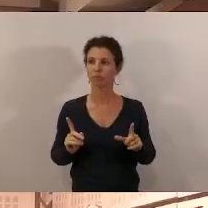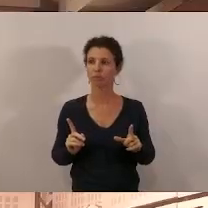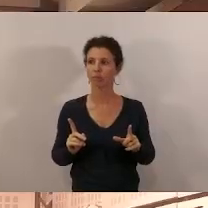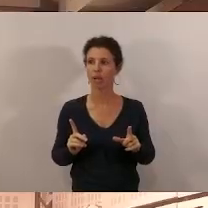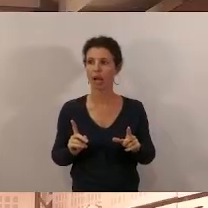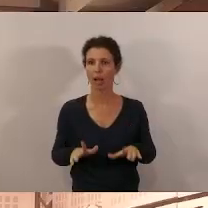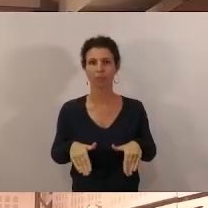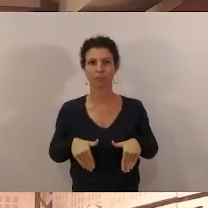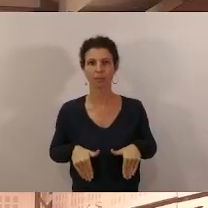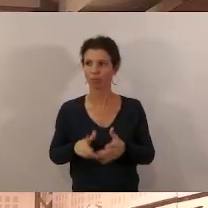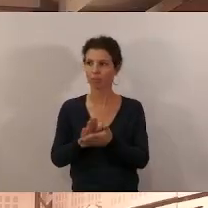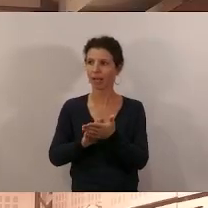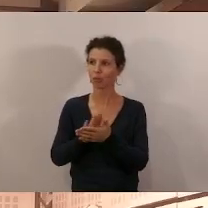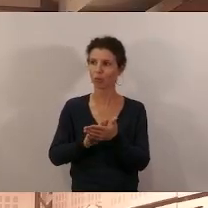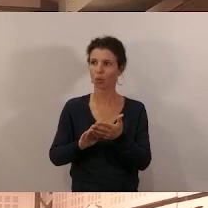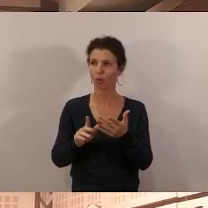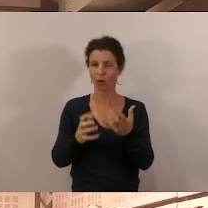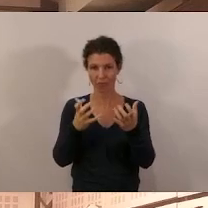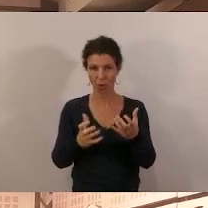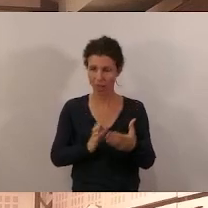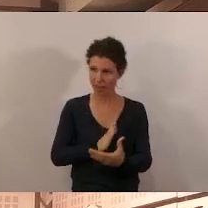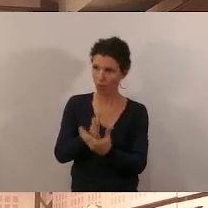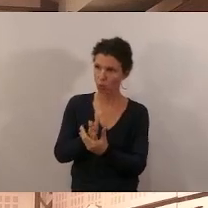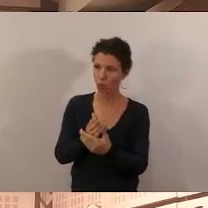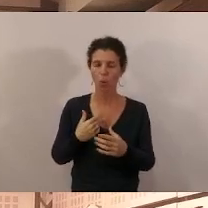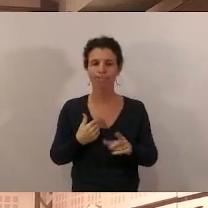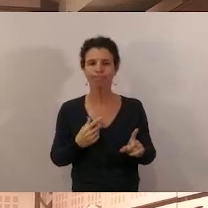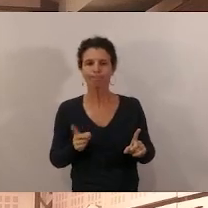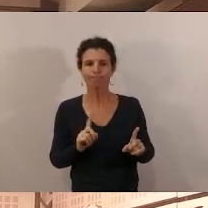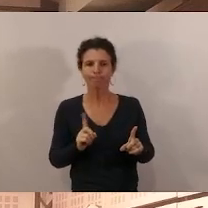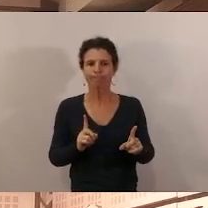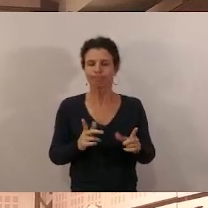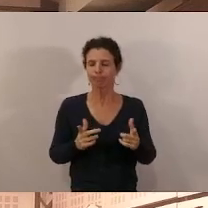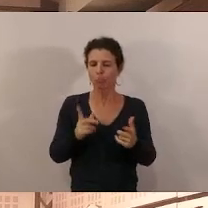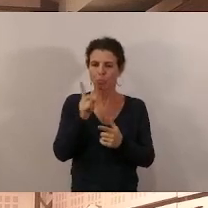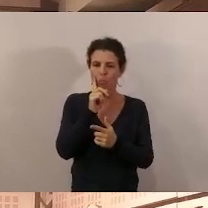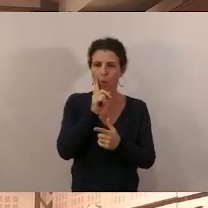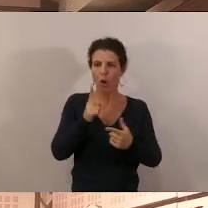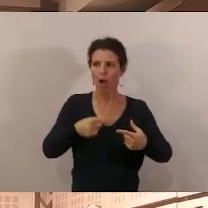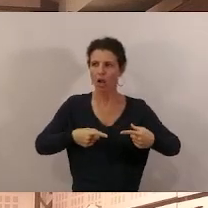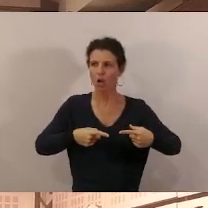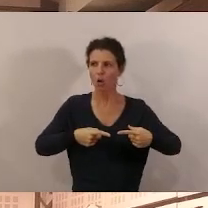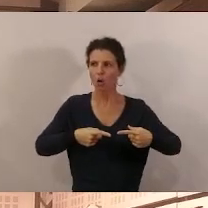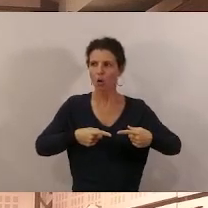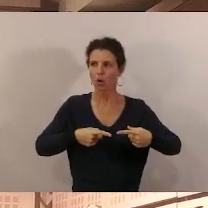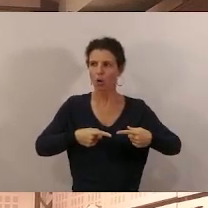Abstentions? Oui, demande d'intervention? Non, simplement parce que lors des commissions...